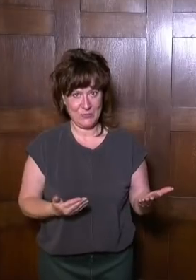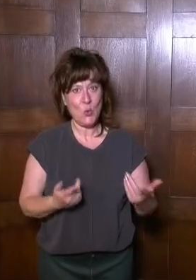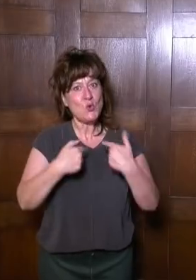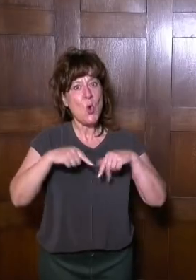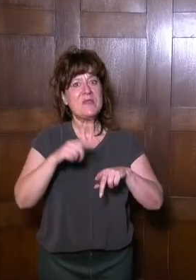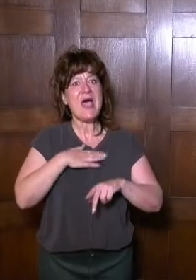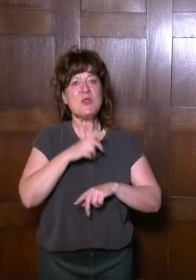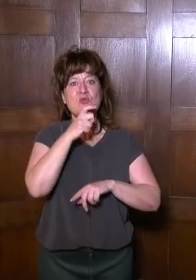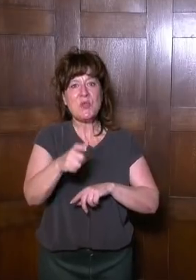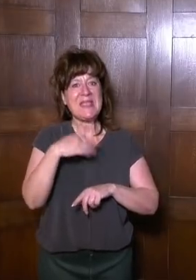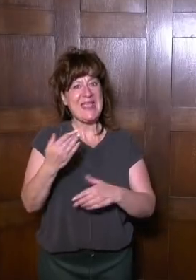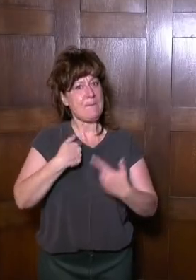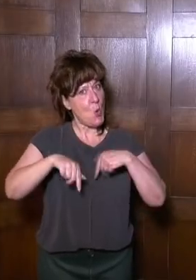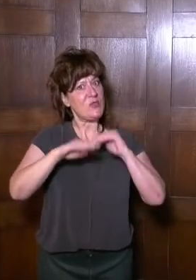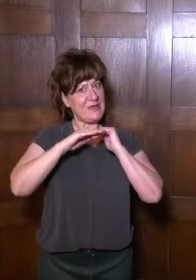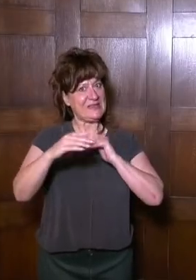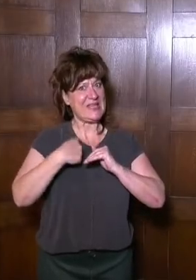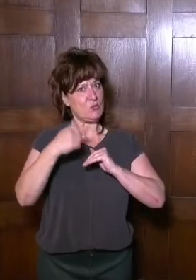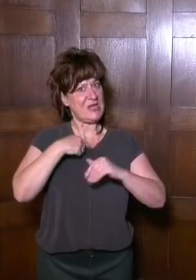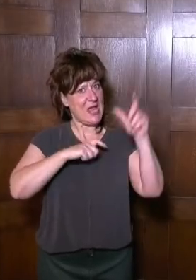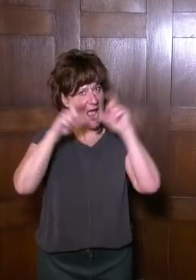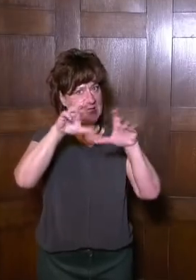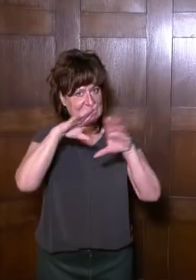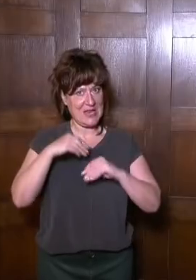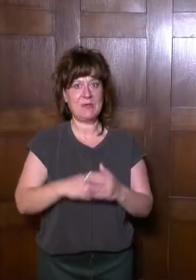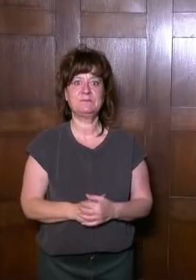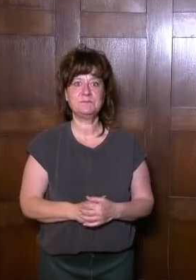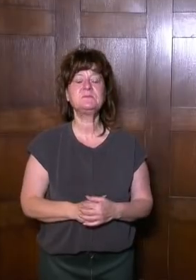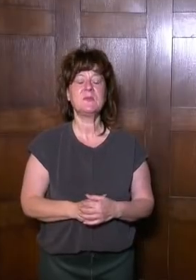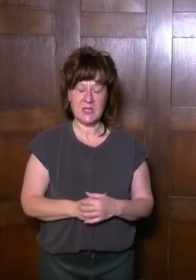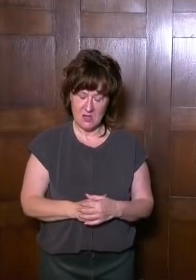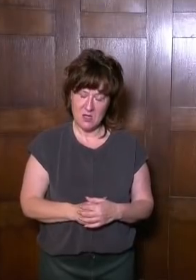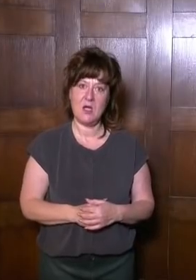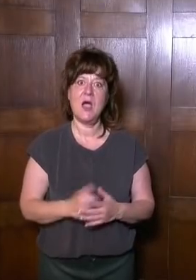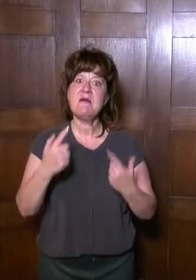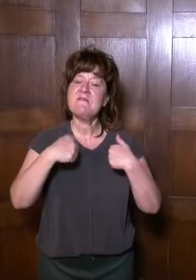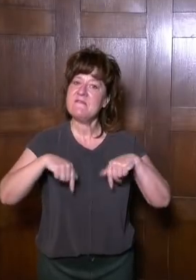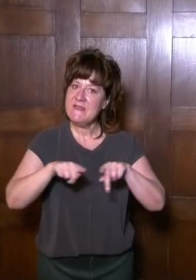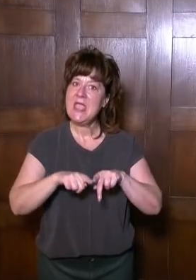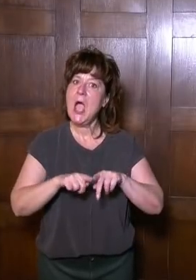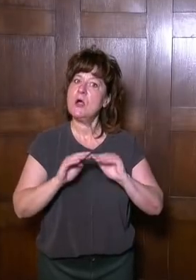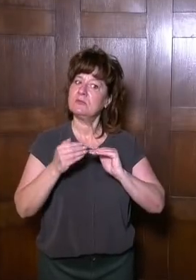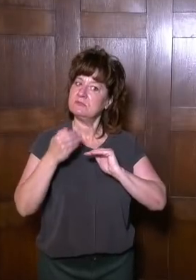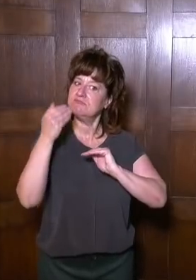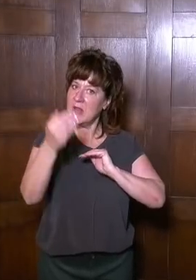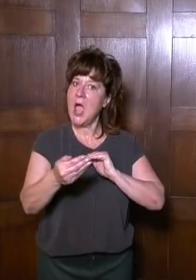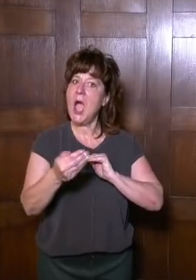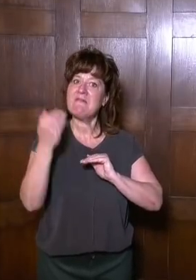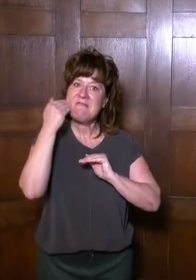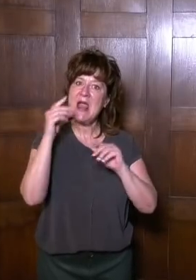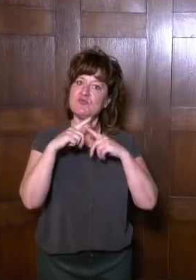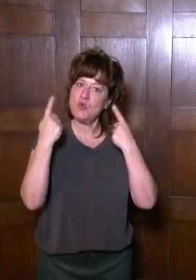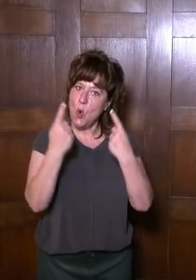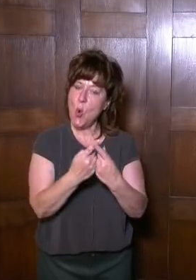gegeben, zu unserem Tisch zu kommen und ich nehme ihn einfach ernst. Genau, Herr Grasemann, ich habe ja gesagt, wir überlegen uns gemeinsam im Nachgang, in welcher Runde wir das